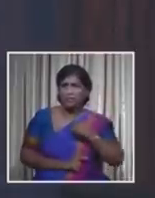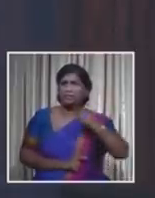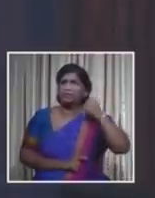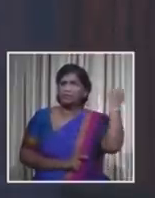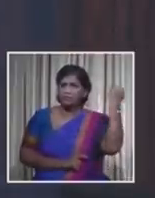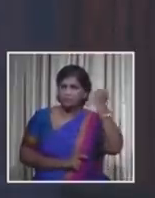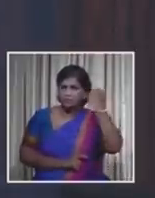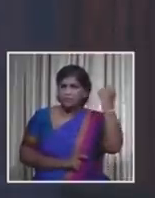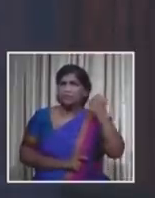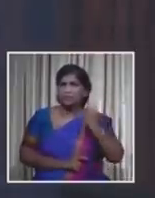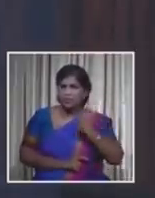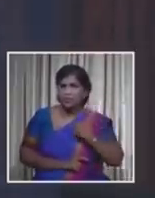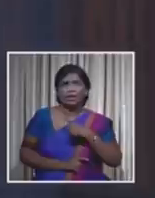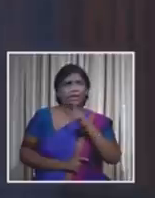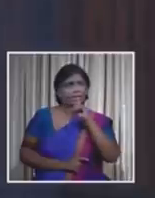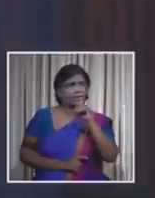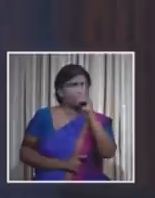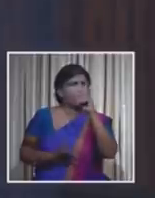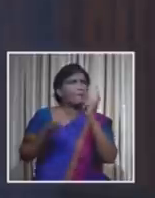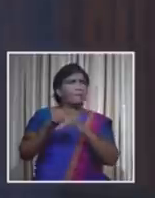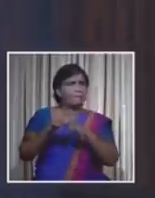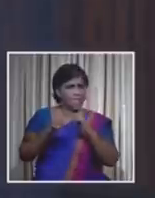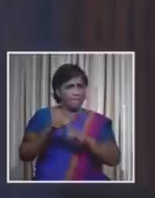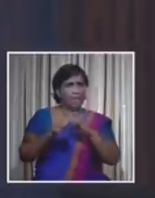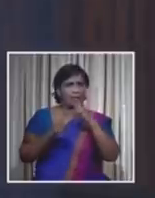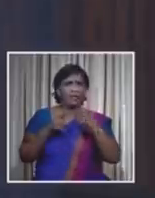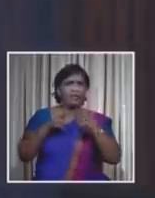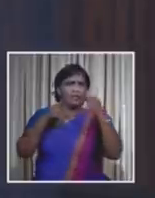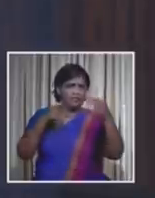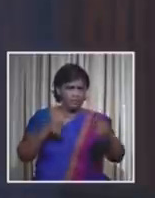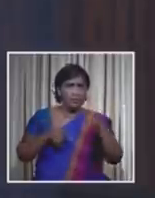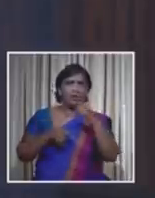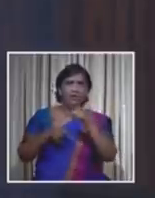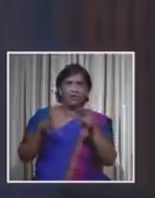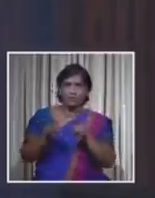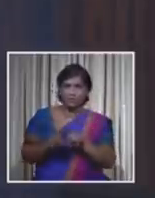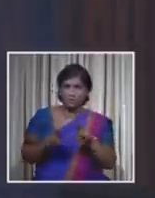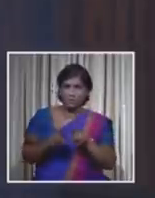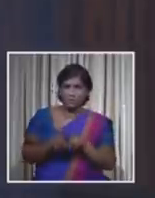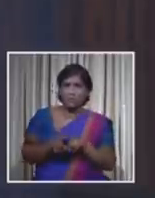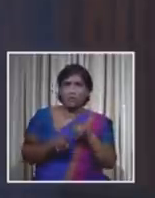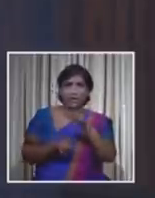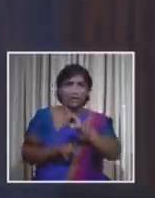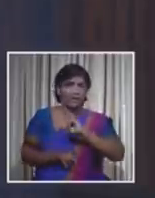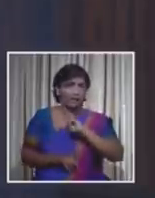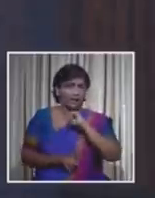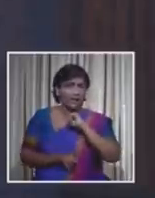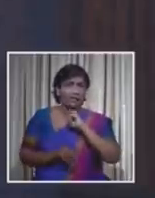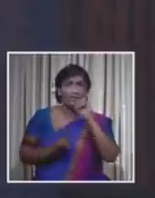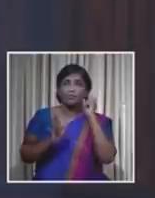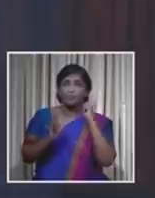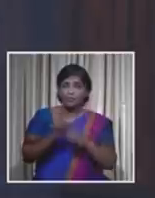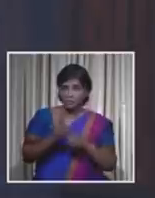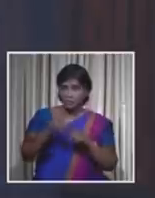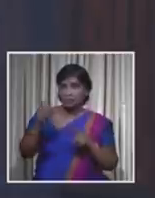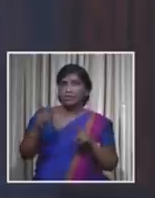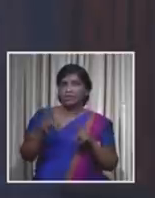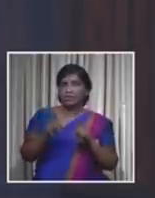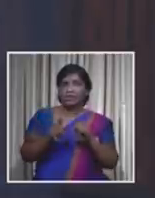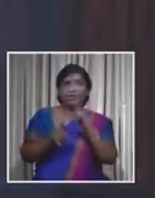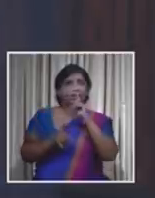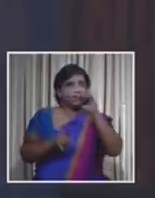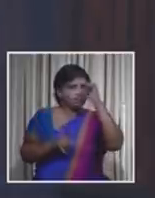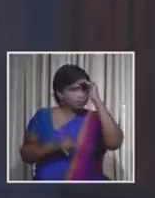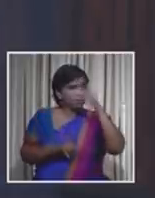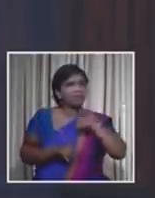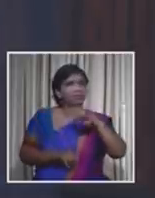කතාවේදී මම එක දෙයයි මම එක ප්‍රශ්නයයි අහන්නේ විපක්ෂයේ මන්ත්‍රීතුමියගෙන් සහ ඔය කෑගහන විපක්ෂයේ සංවිධායකතුමාගෙන් සහ මම